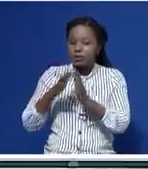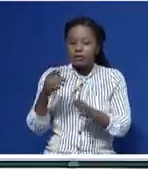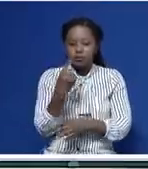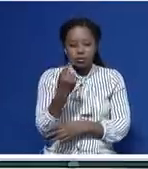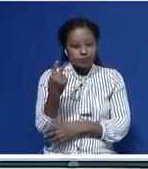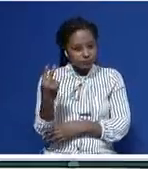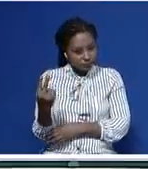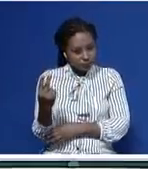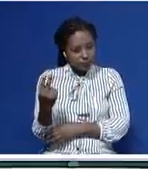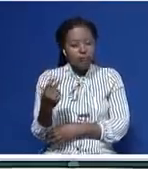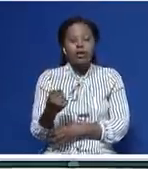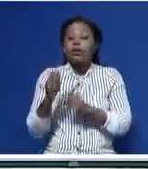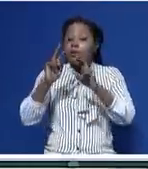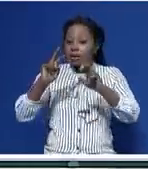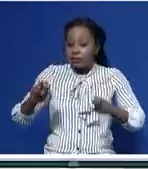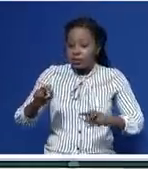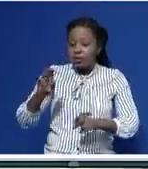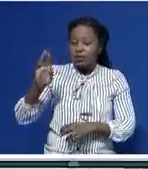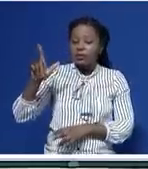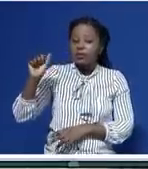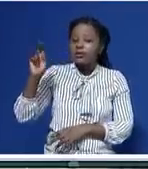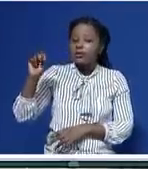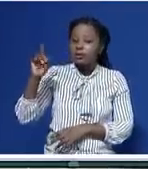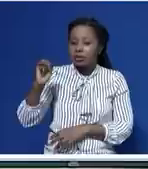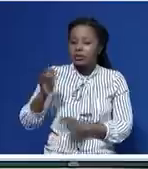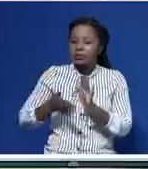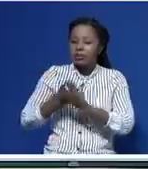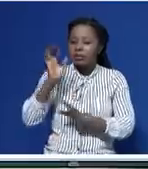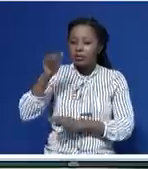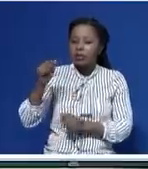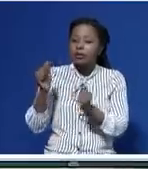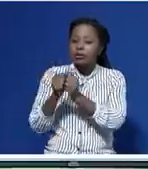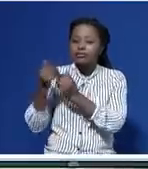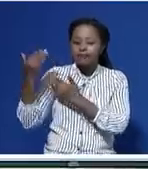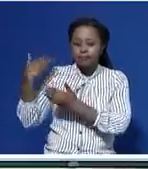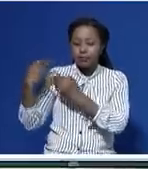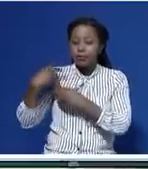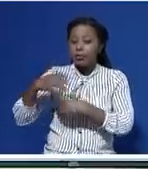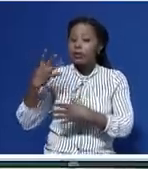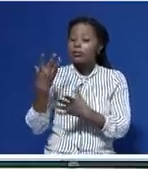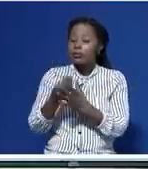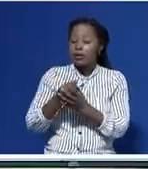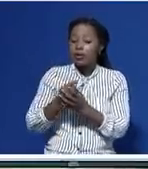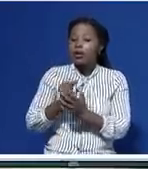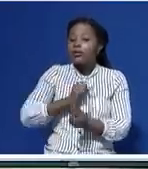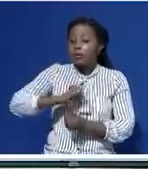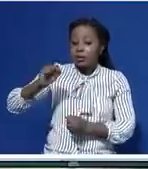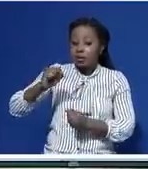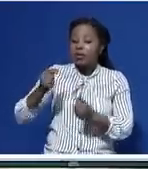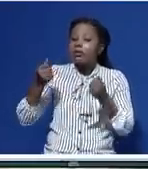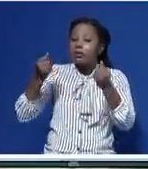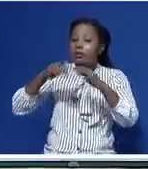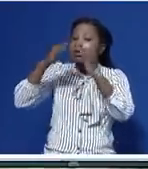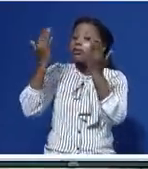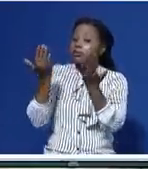pili. Utafiti wa Brand Africa 100 ulianzishwa miaka 10 iliyopita ili kwenda pamoja na fainali za Kombe la Dunia